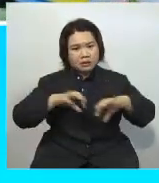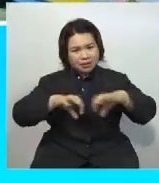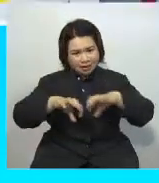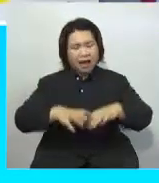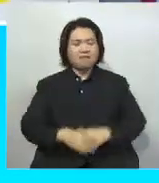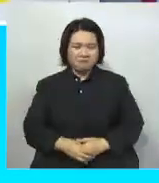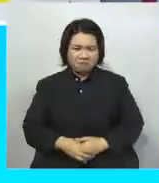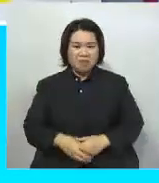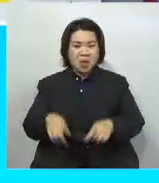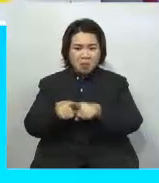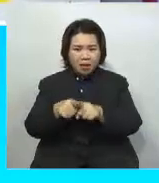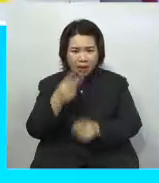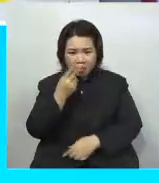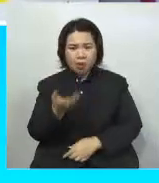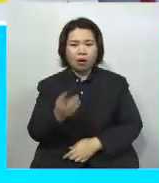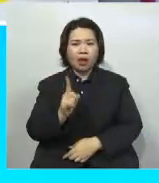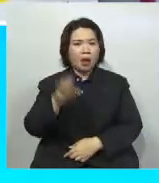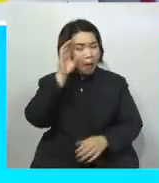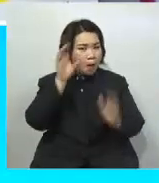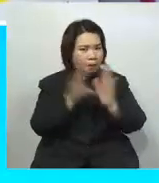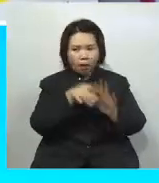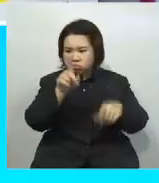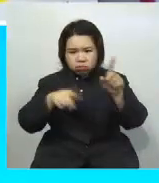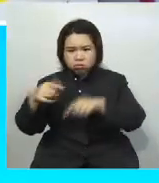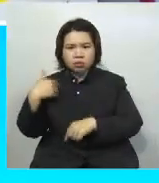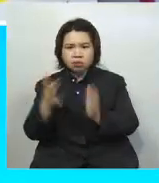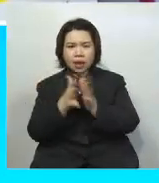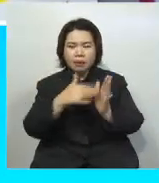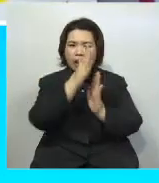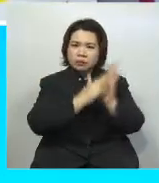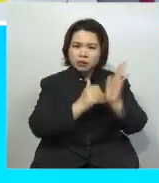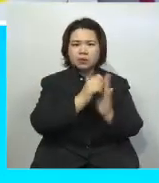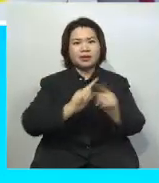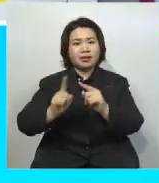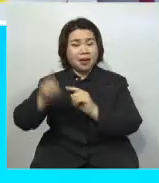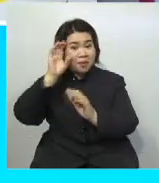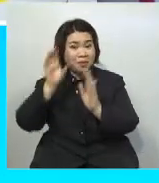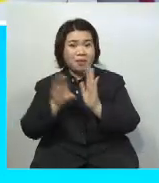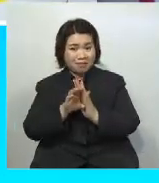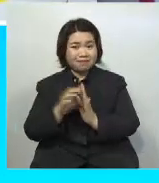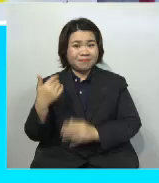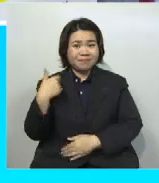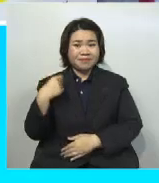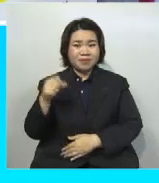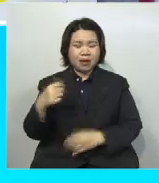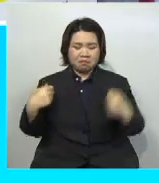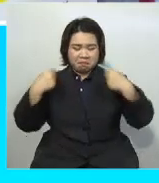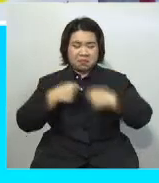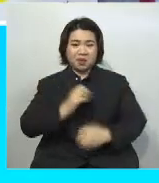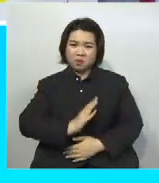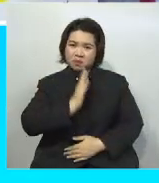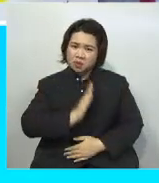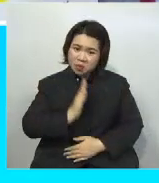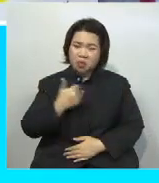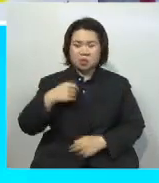ย่างที่คุณปวีณาบอกรูปภาพเนี่ยค่ะมาแบบหลากหลายมากหลายสีสันหลายรูปแบบนะคะใส่สูทมา